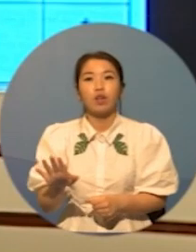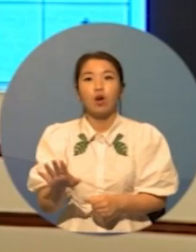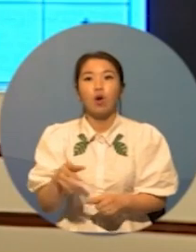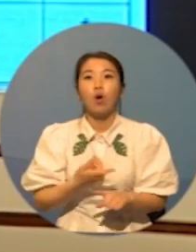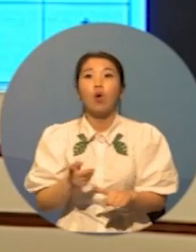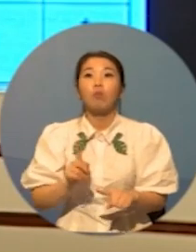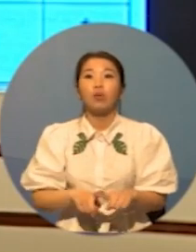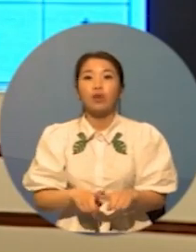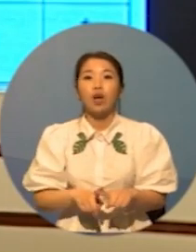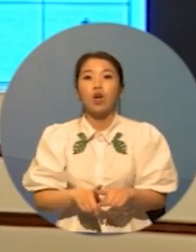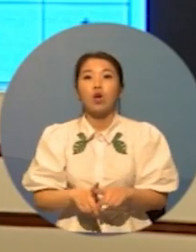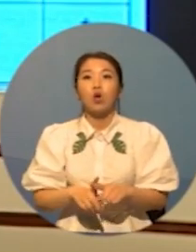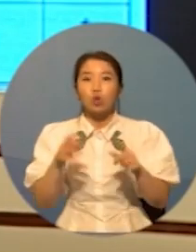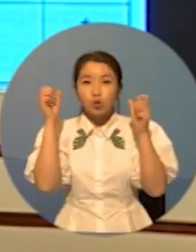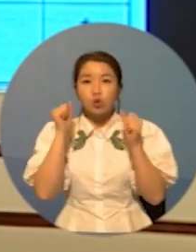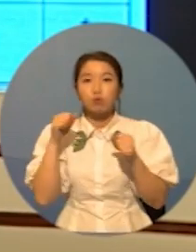фейлге мысал болады.